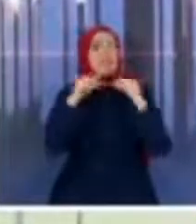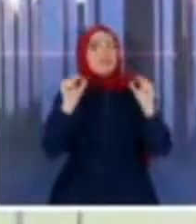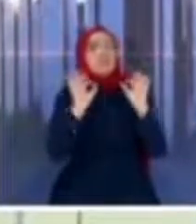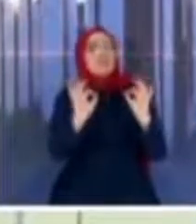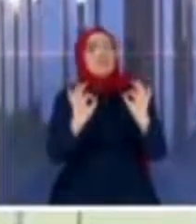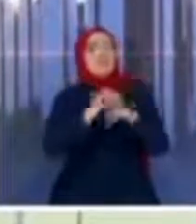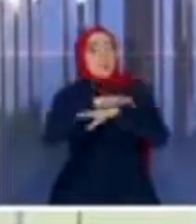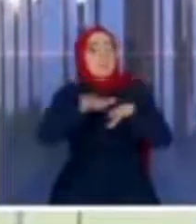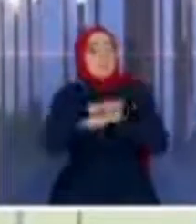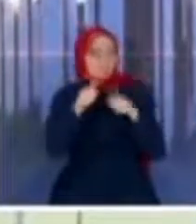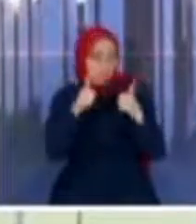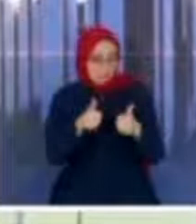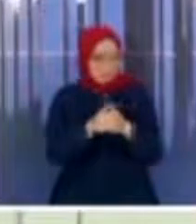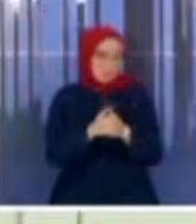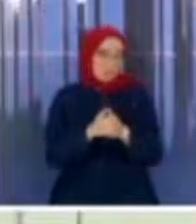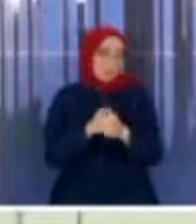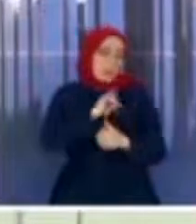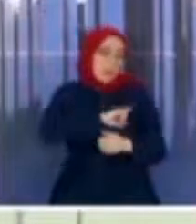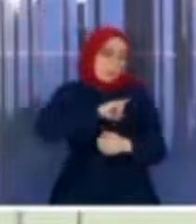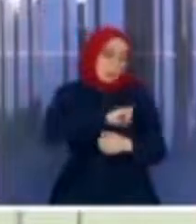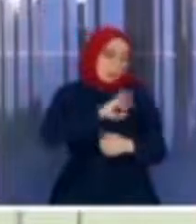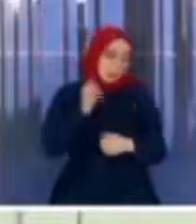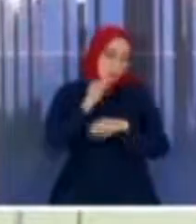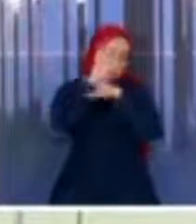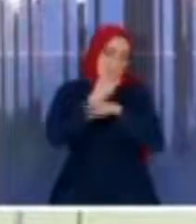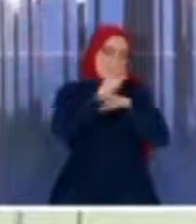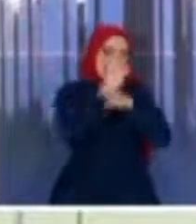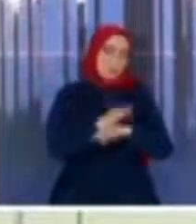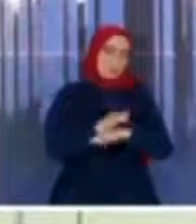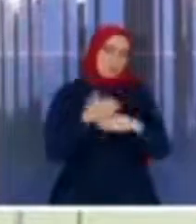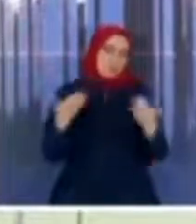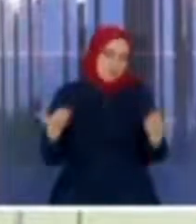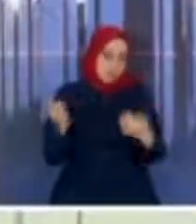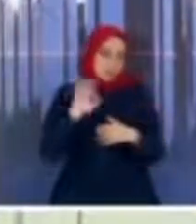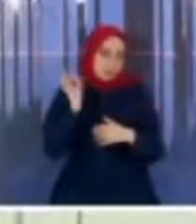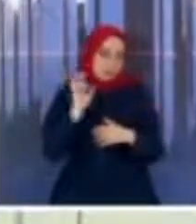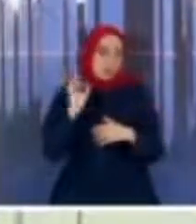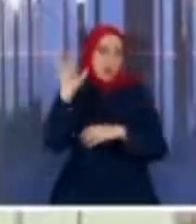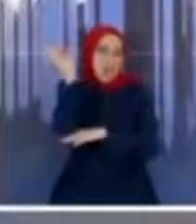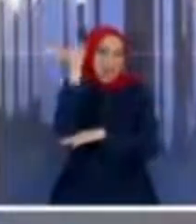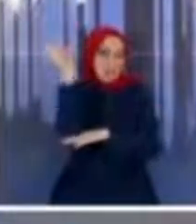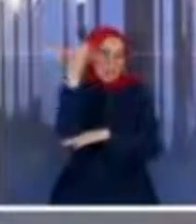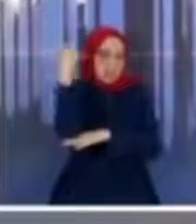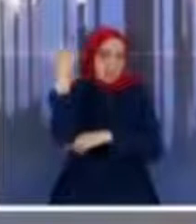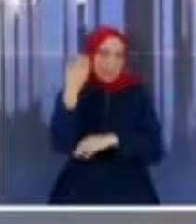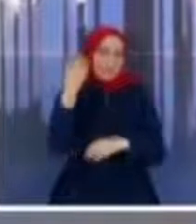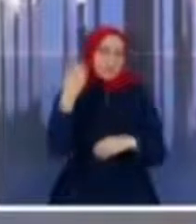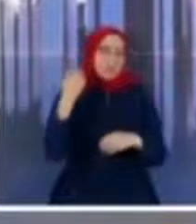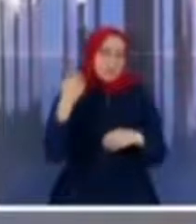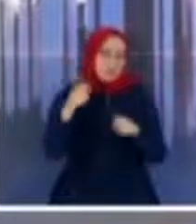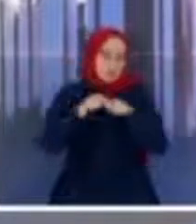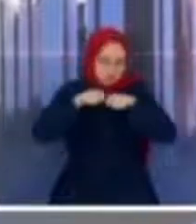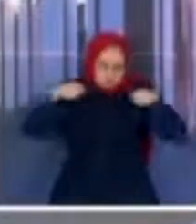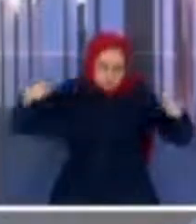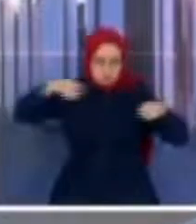فيها معناها ماهيش محميه كما يلزم. بون الحمايه المدنيه ما تنجمش تغطي الشواطئ هذه الكل في مساحه كبيره كما هكا في منطقه